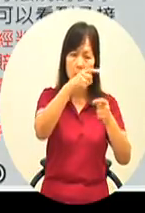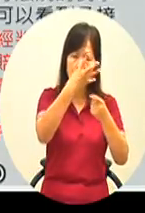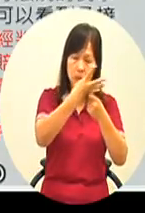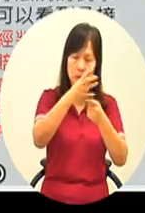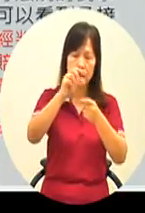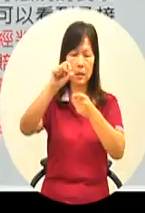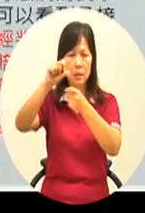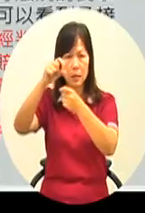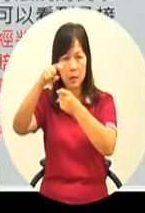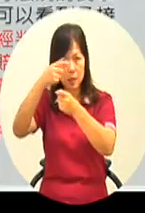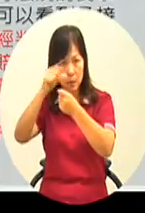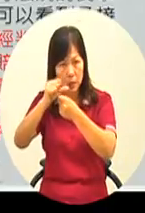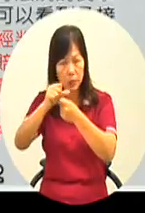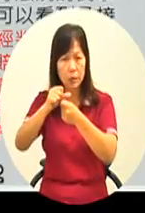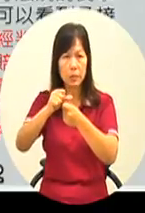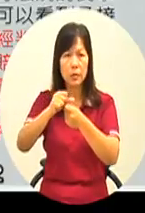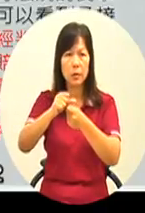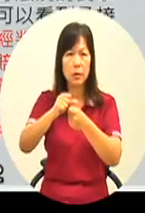2014年、2015年的都